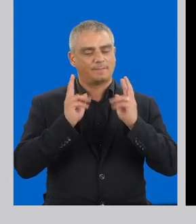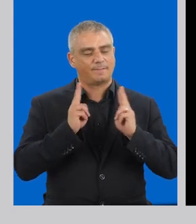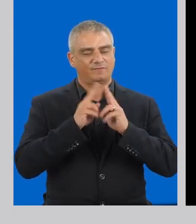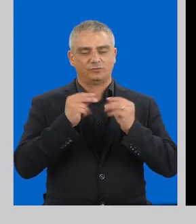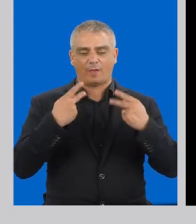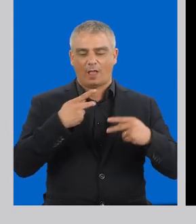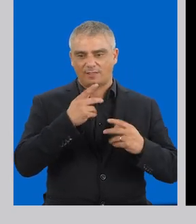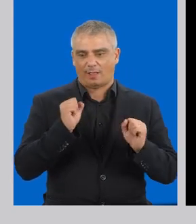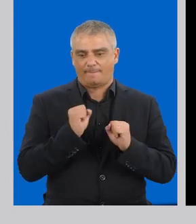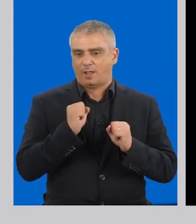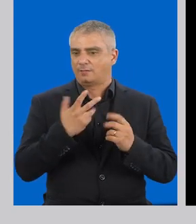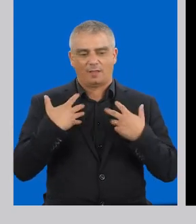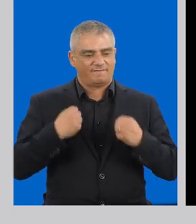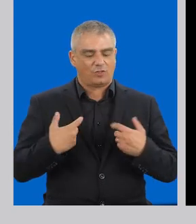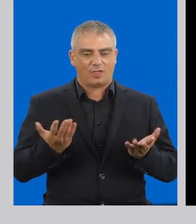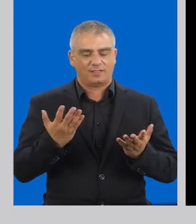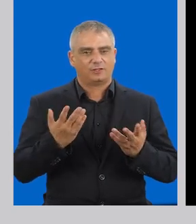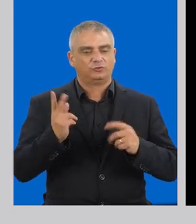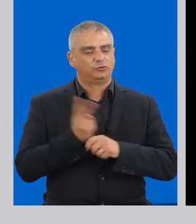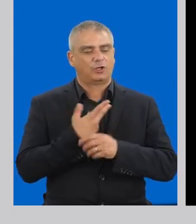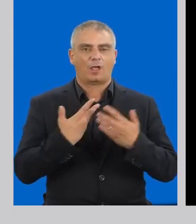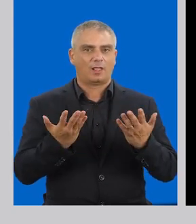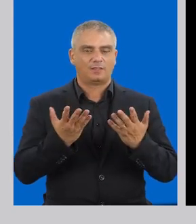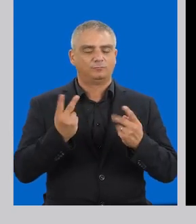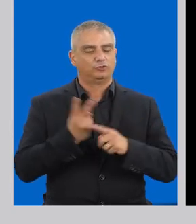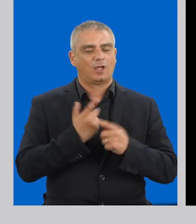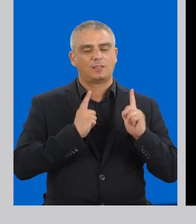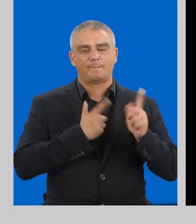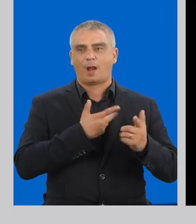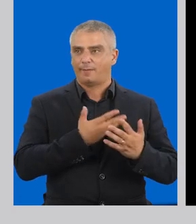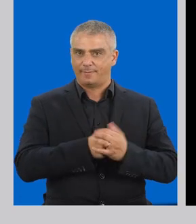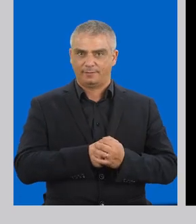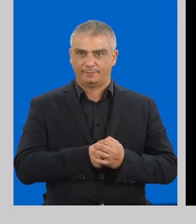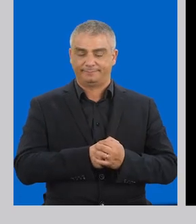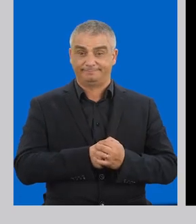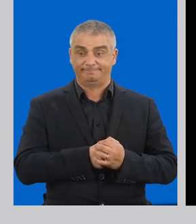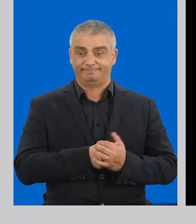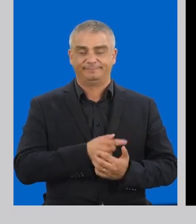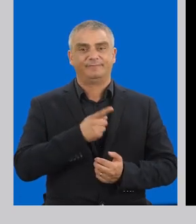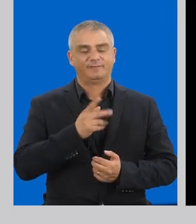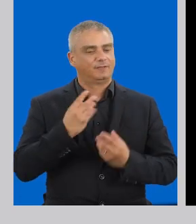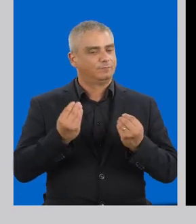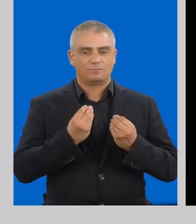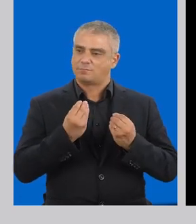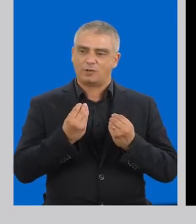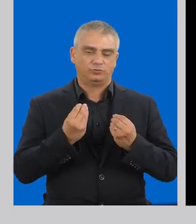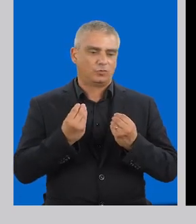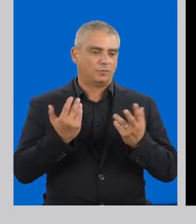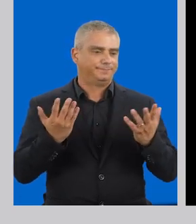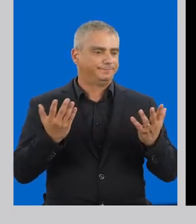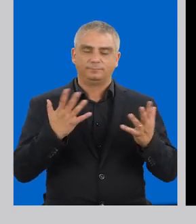במפגש עם החרדה עם הפחד עם חוסר הודאות עם חוסר השגרה עם שגרת המלחמה זה משהו